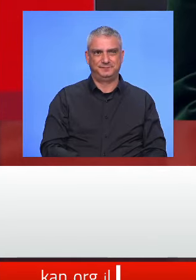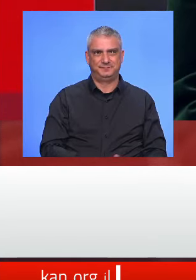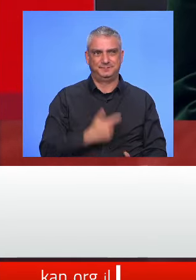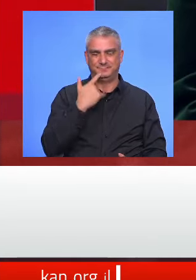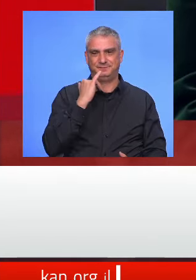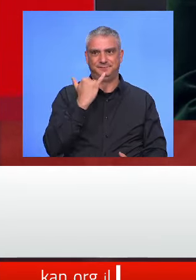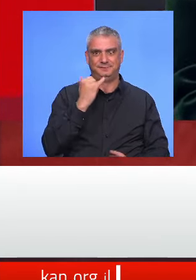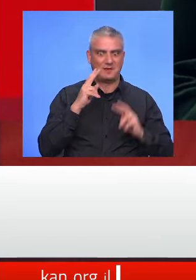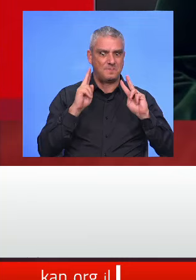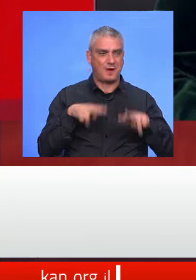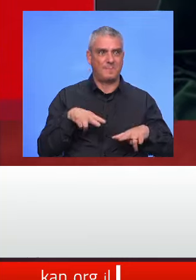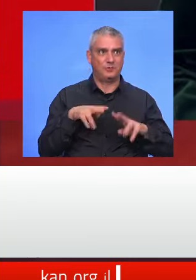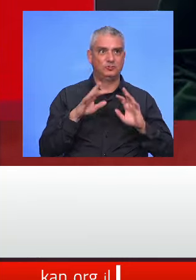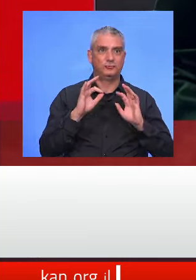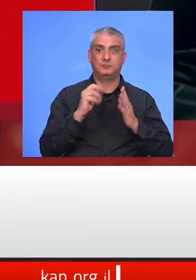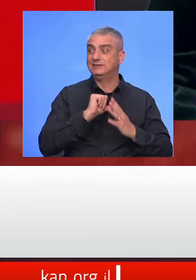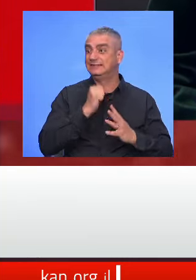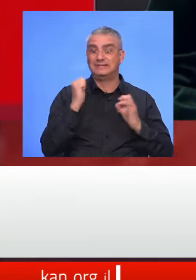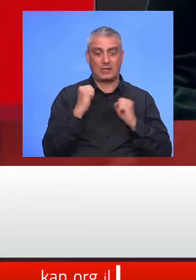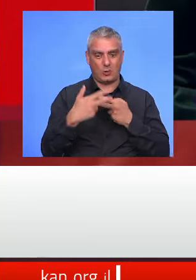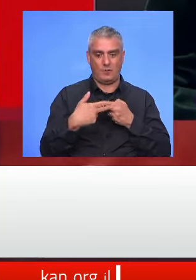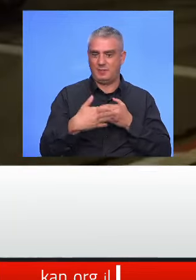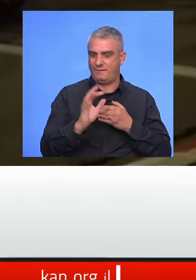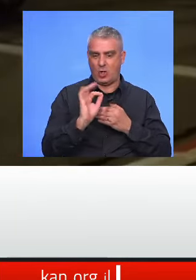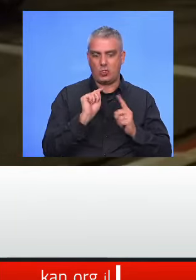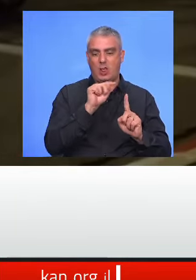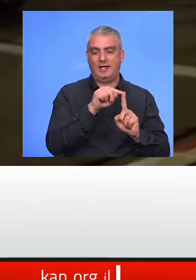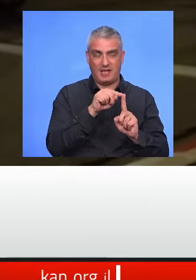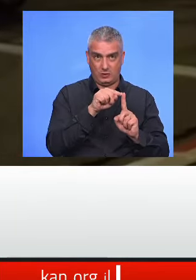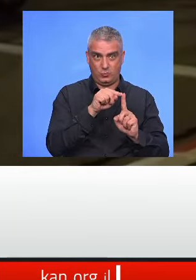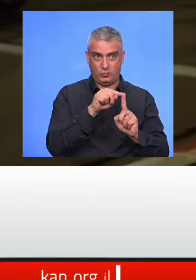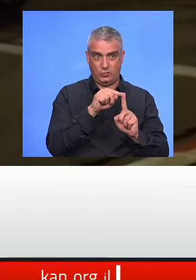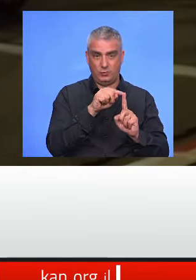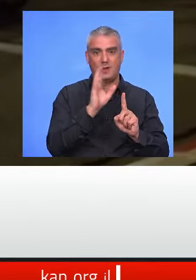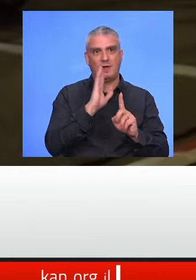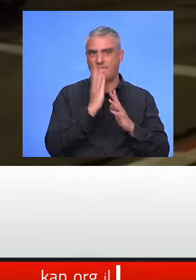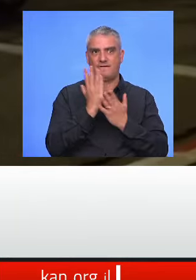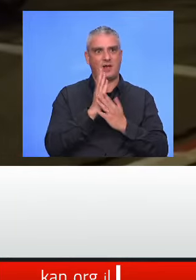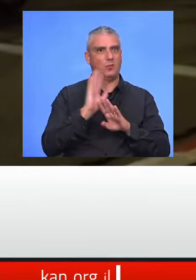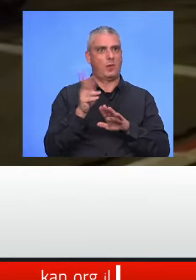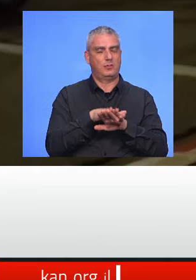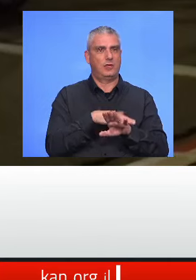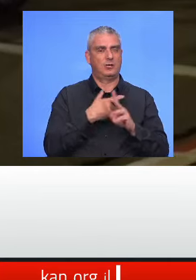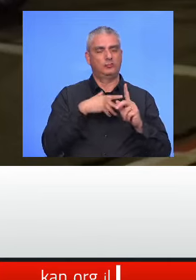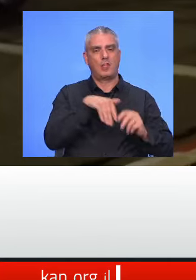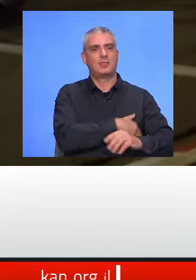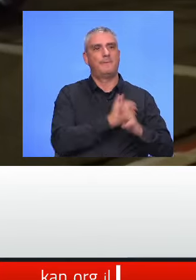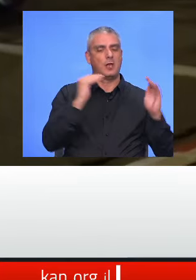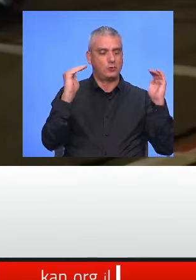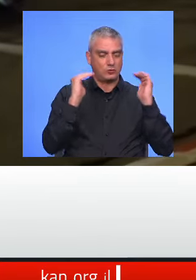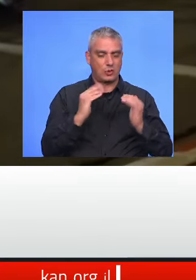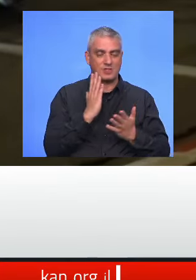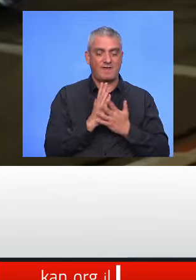כן, לגמרי, מיכל. באמת, שיא הקור עוד לפנינו, עוד לא הגענו אליו, למרות שכולנו הרגשנו כבר את הירידה בטמפרטורות. כבר